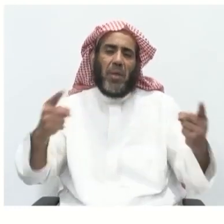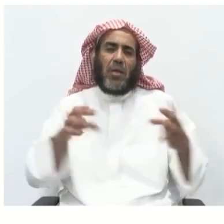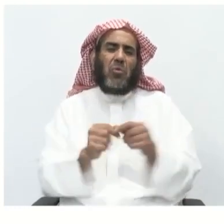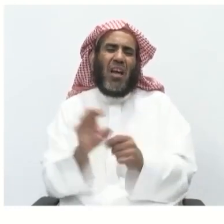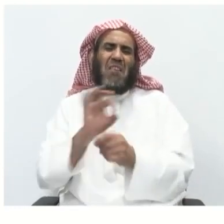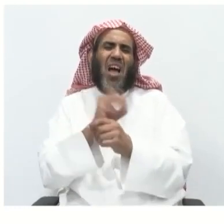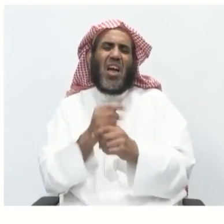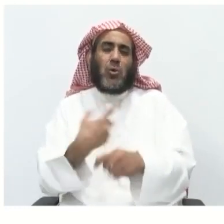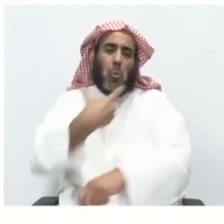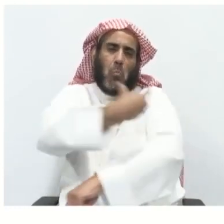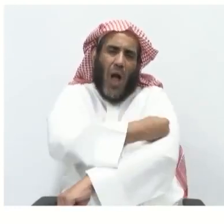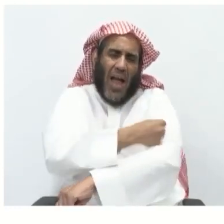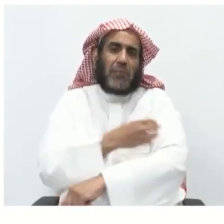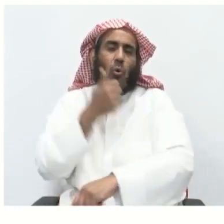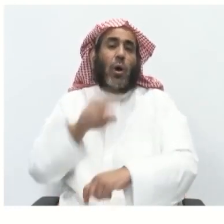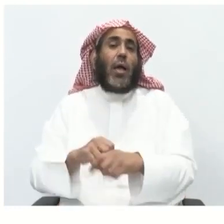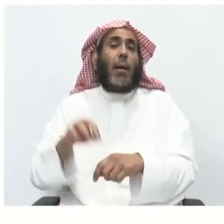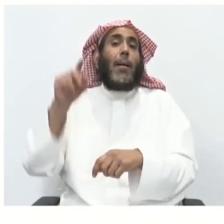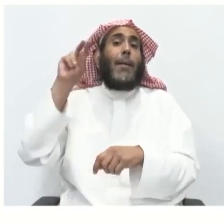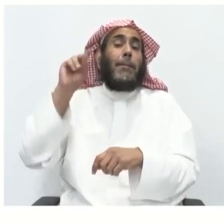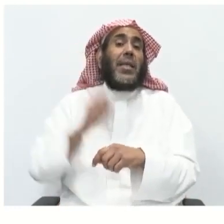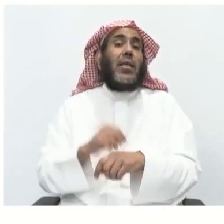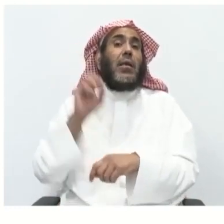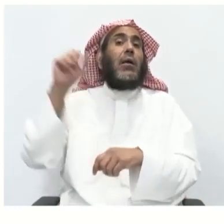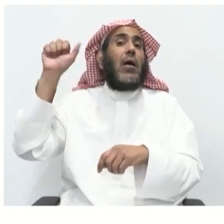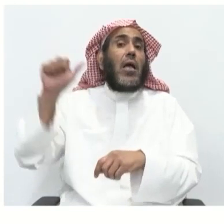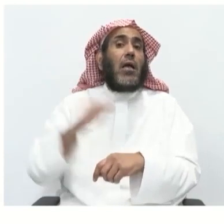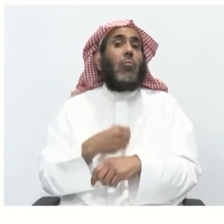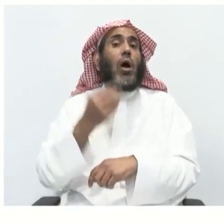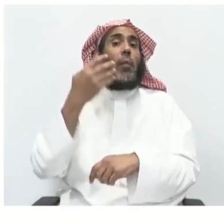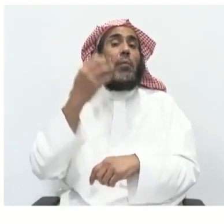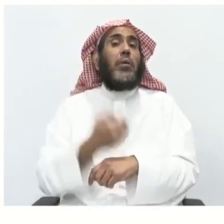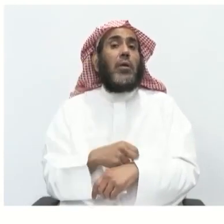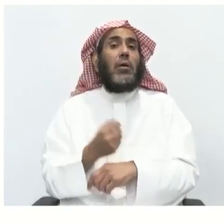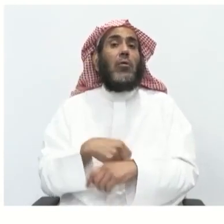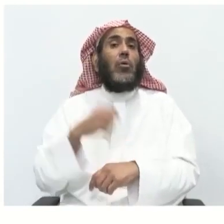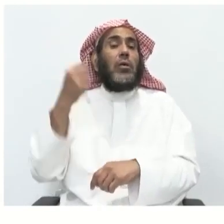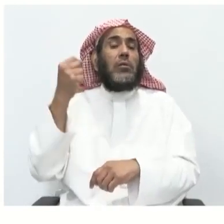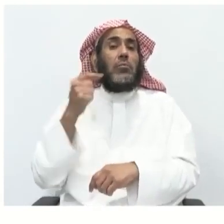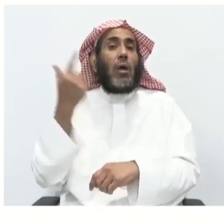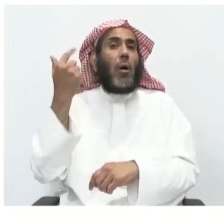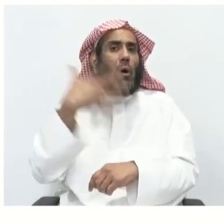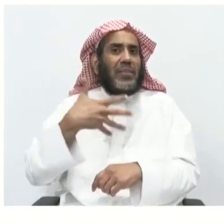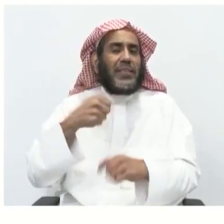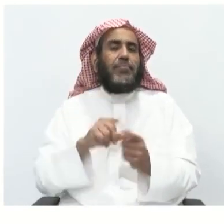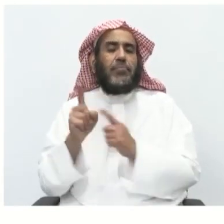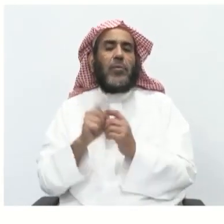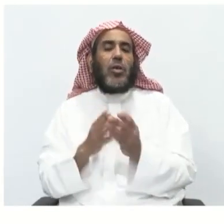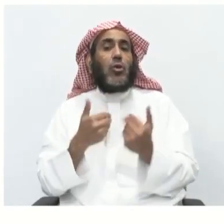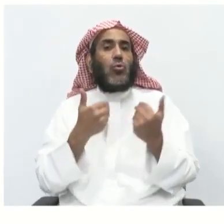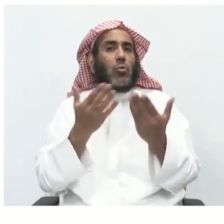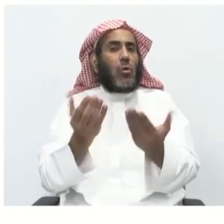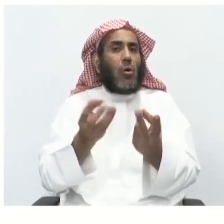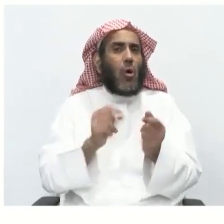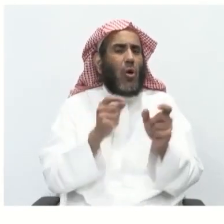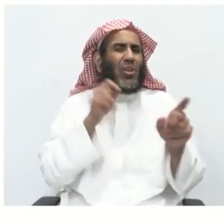فيروس معالج بالدواء البيئي 457 الفيروس المعالج ب457 سيعطيني